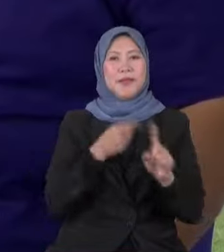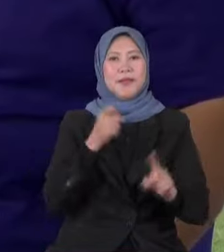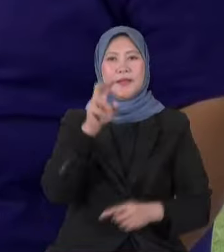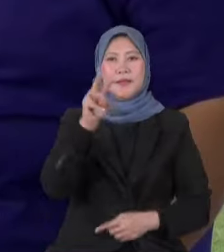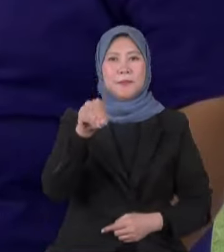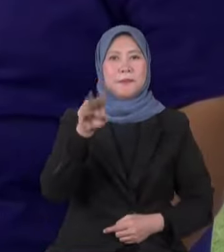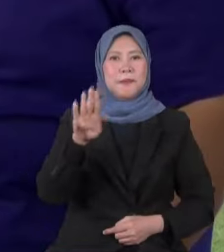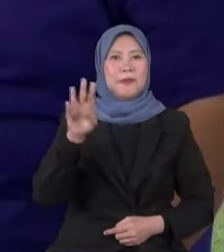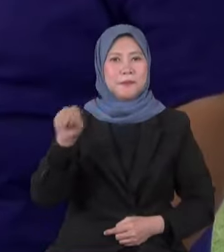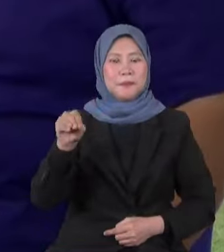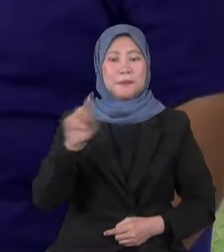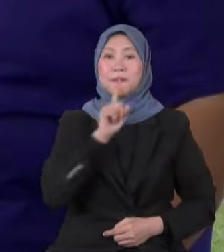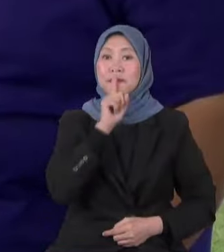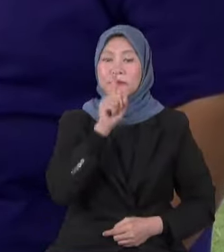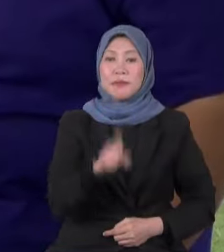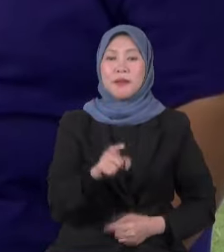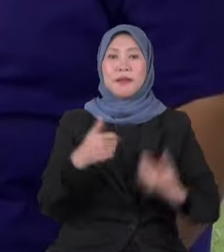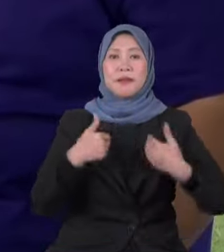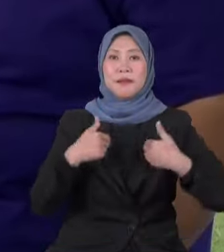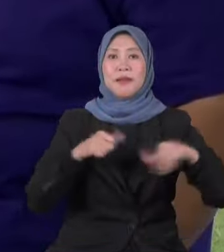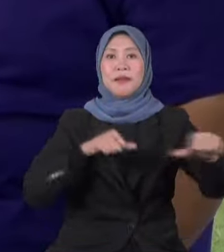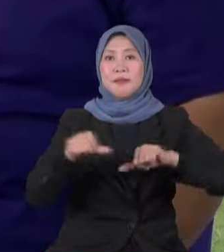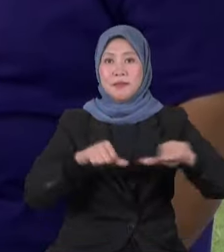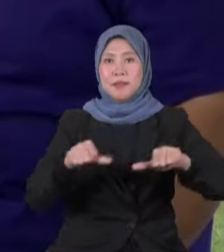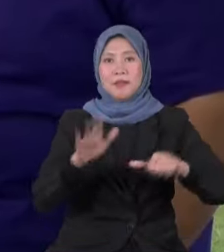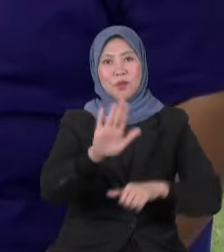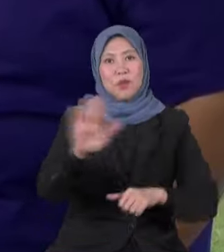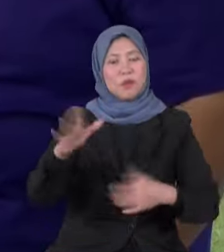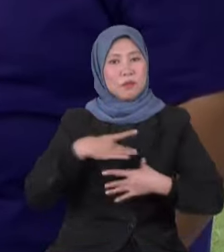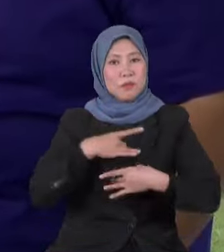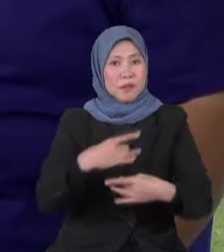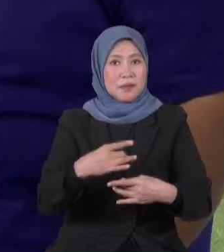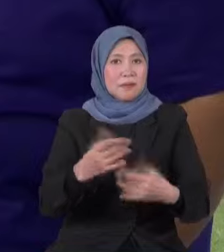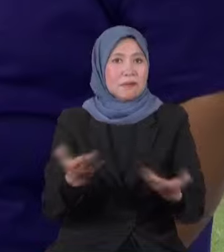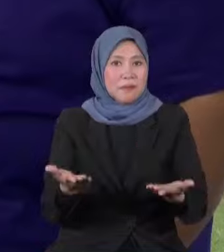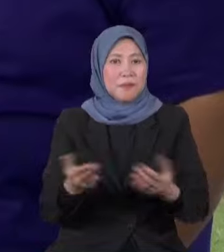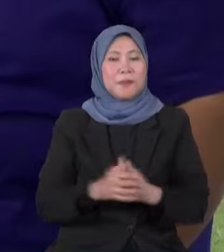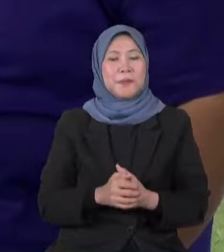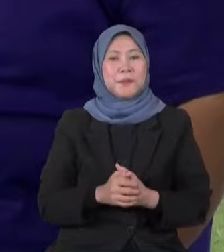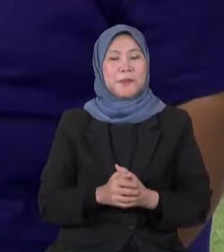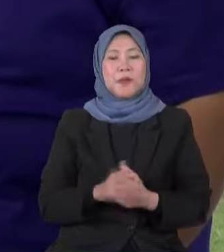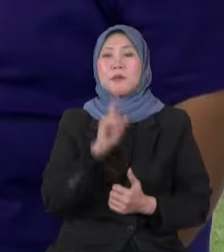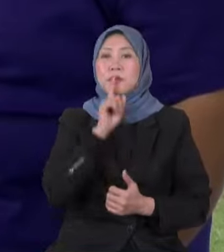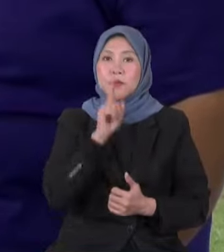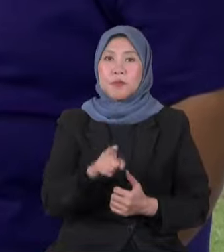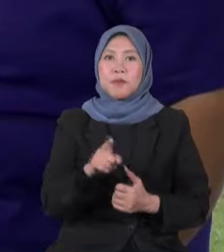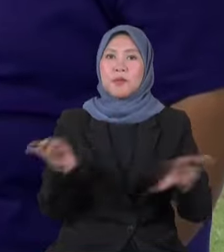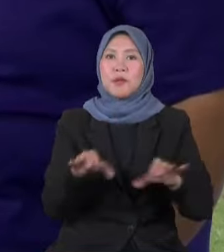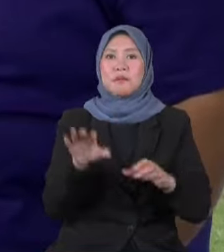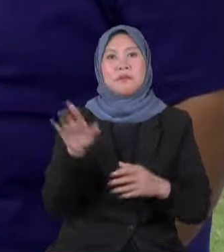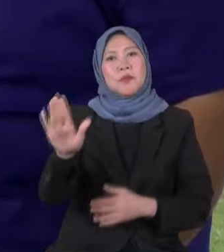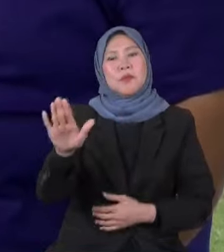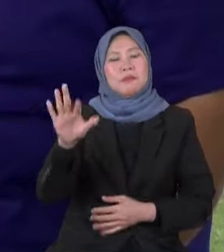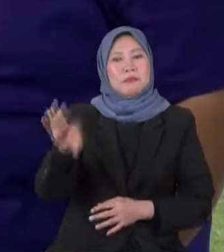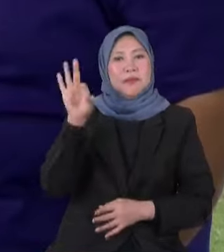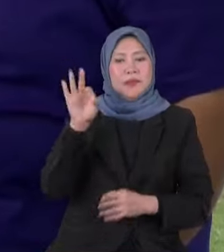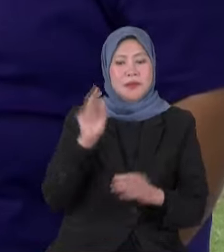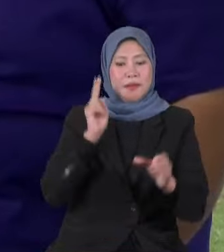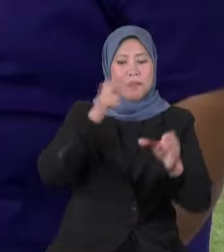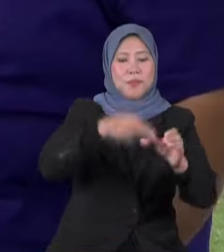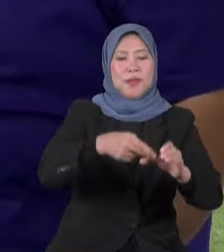Belia Malaysia, kerana pastinya ada aktiviti anda gemari. Seperti mana yang dikatakan Encik Fairuz. Pastikan anda buat pilihan